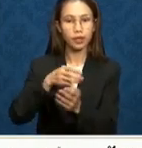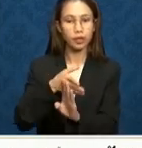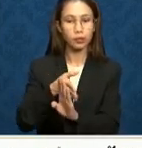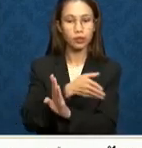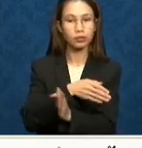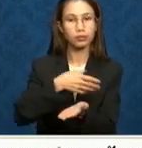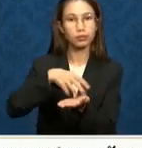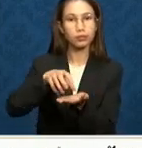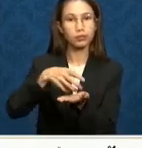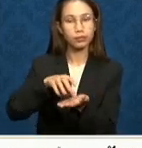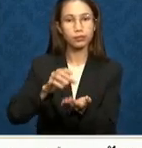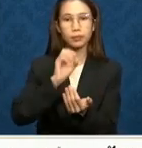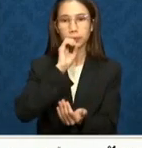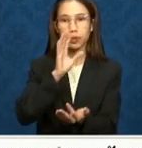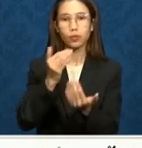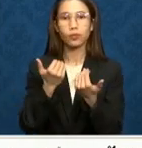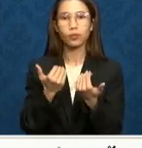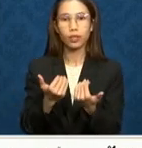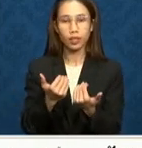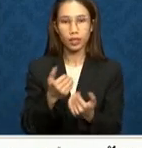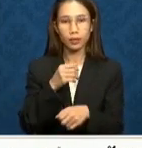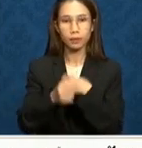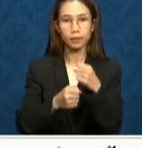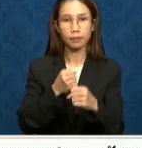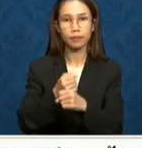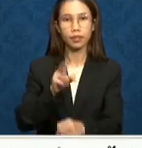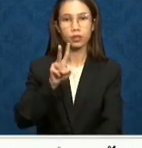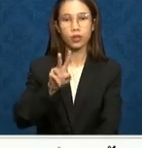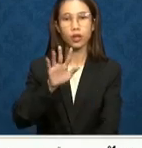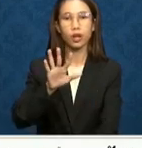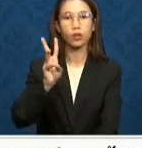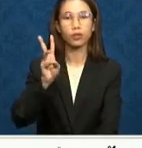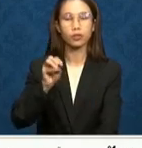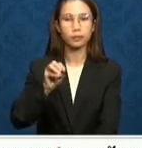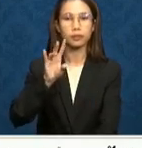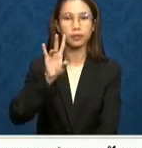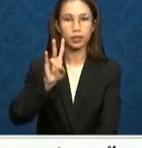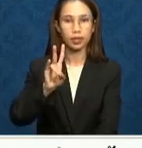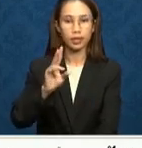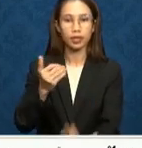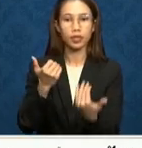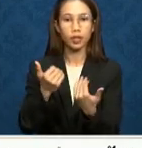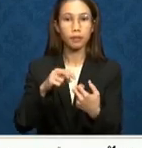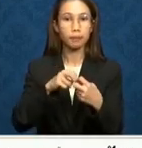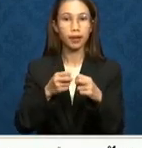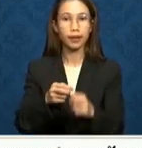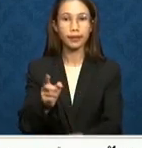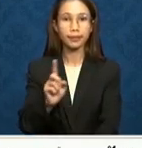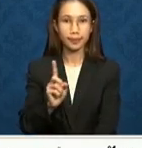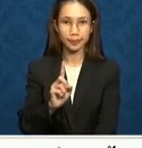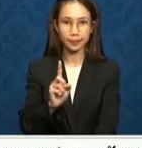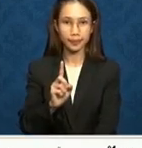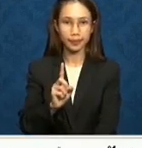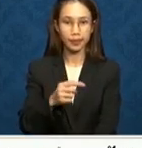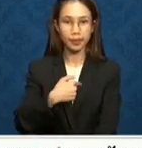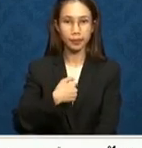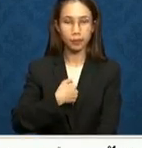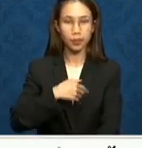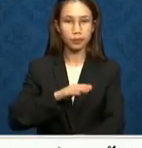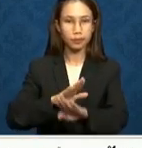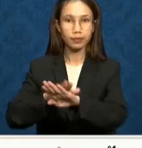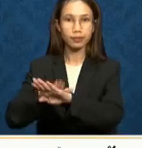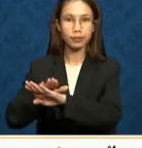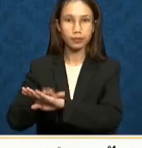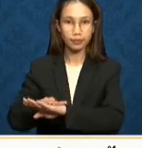วว่าวันนี้ปีพ.ศ.2567เราอยู่ในสภาวะอะไรดังที่ผมเคยชวนแ